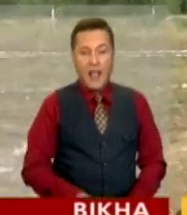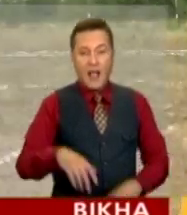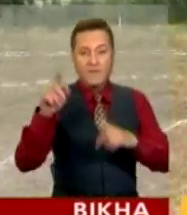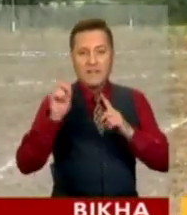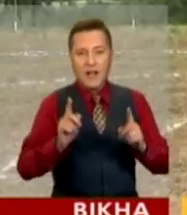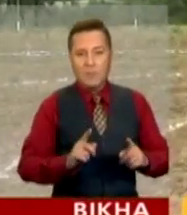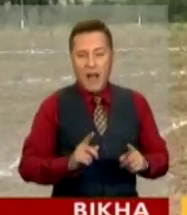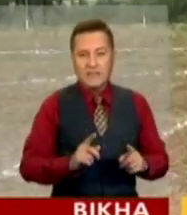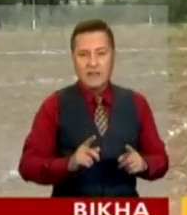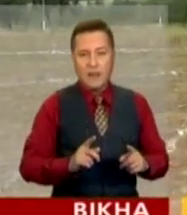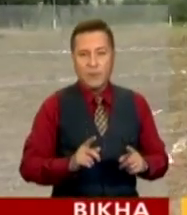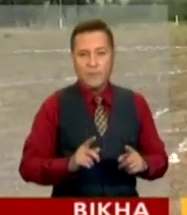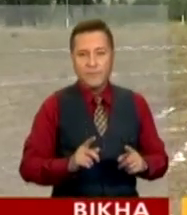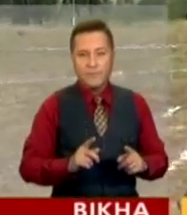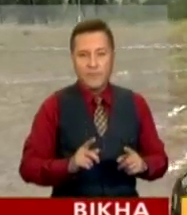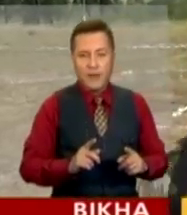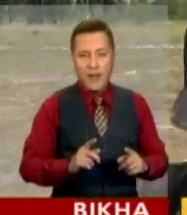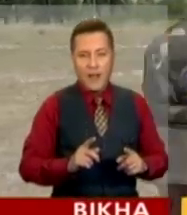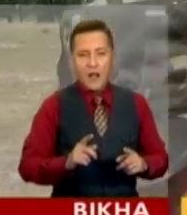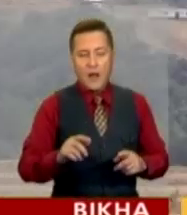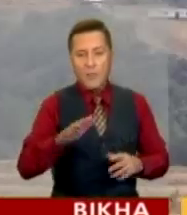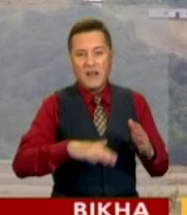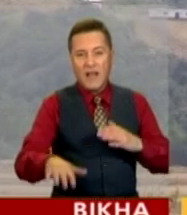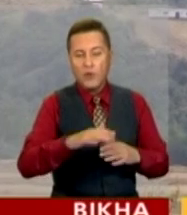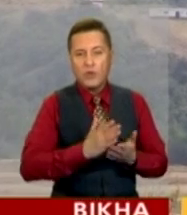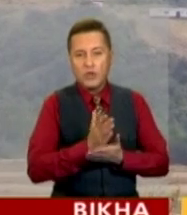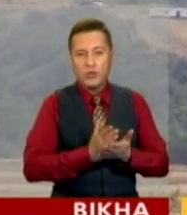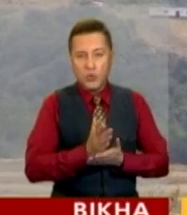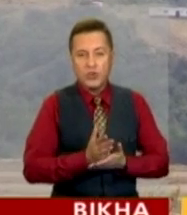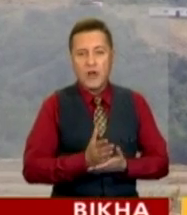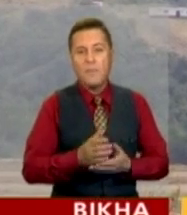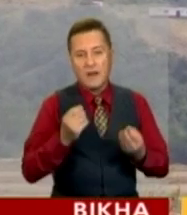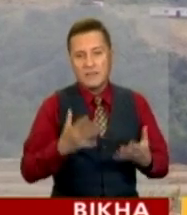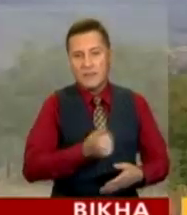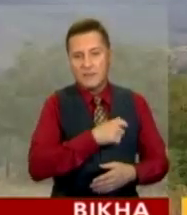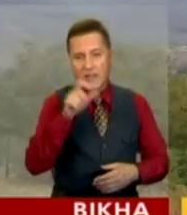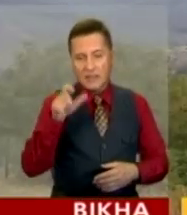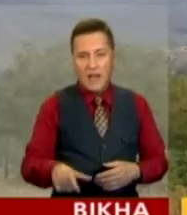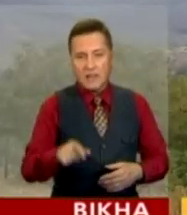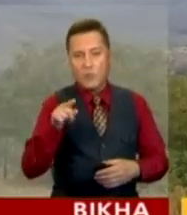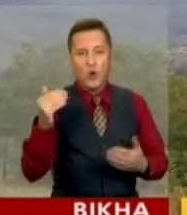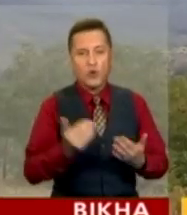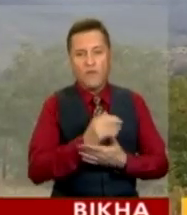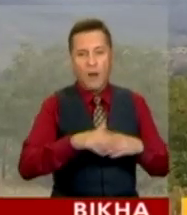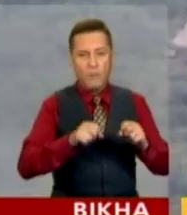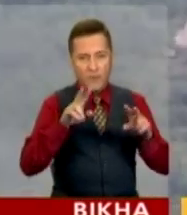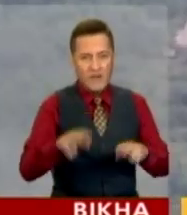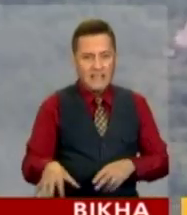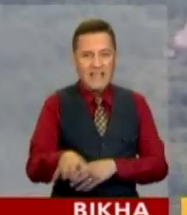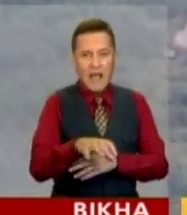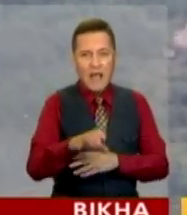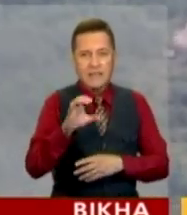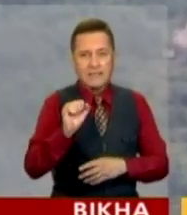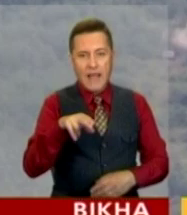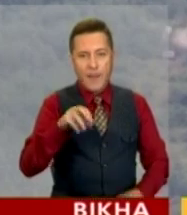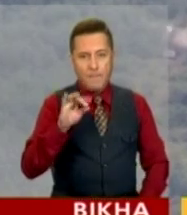закарпатському батальйоні територіальної оборони Микола служить простим солдатом. Вже місяць вивчає вибухову справу. Його нова професія – сапер.